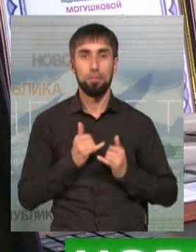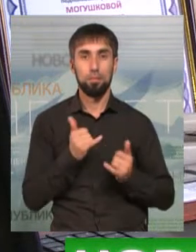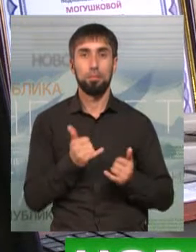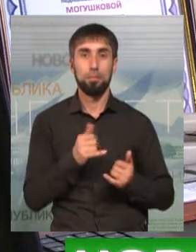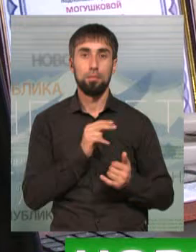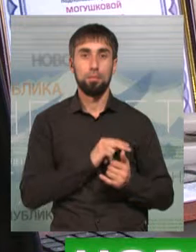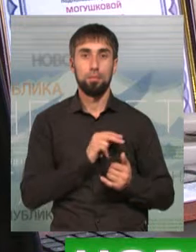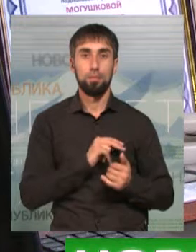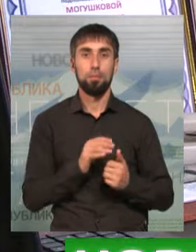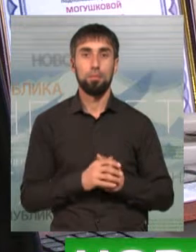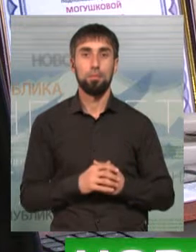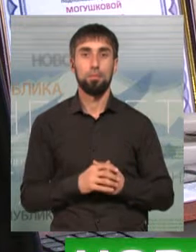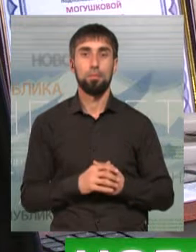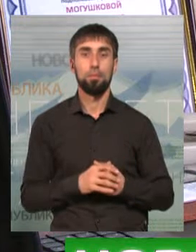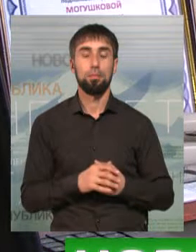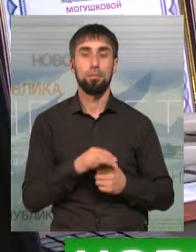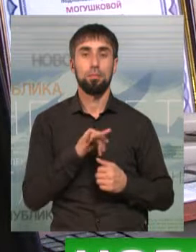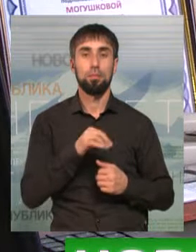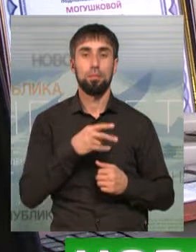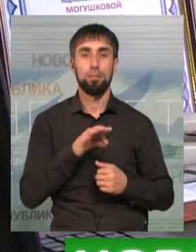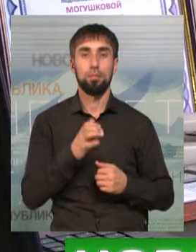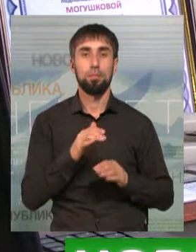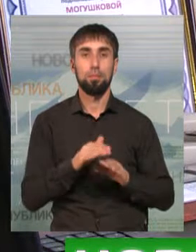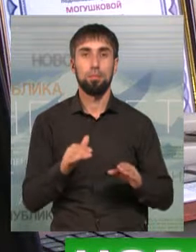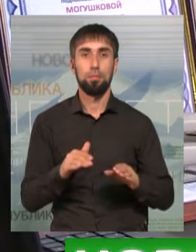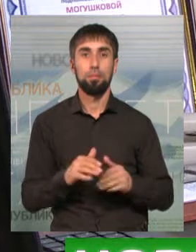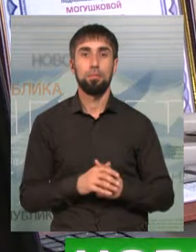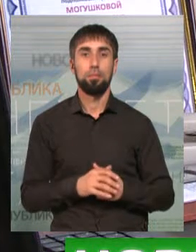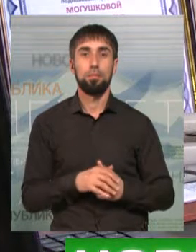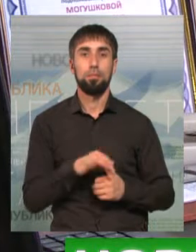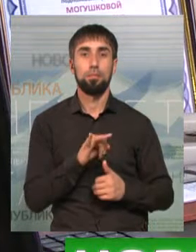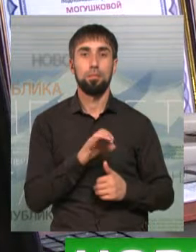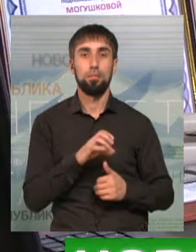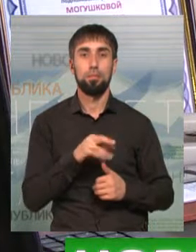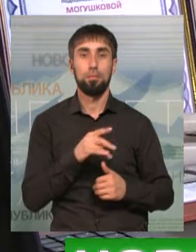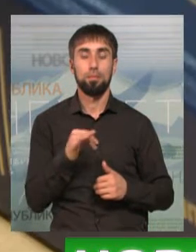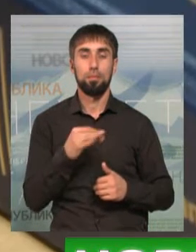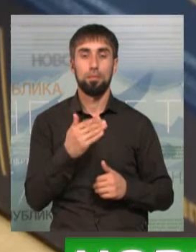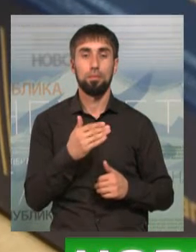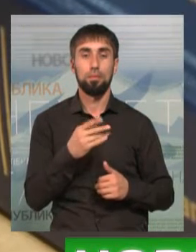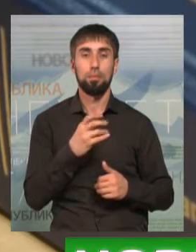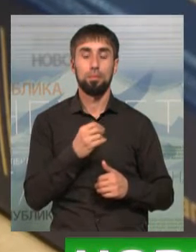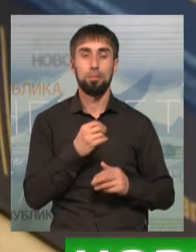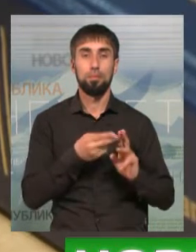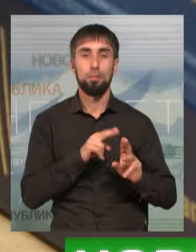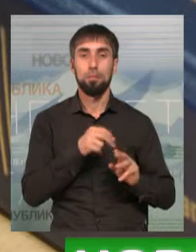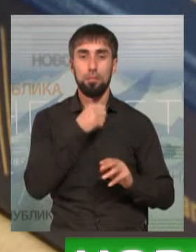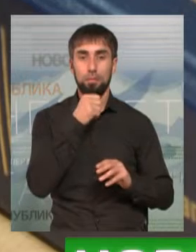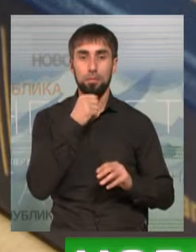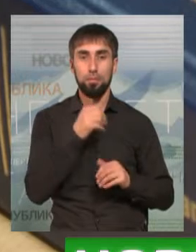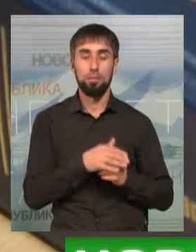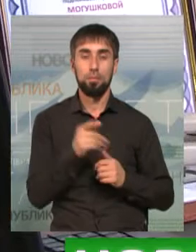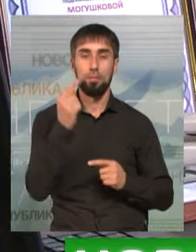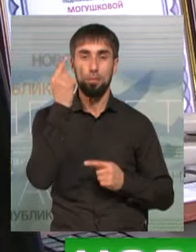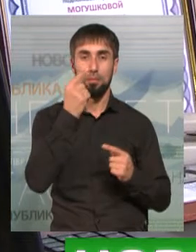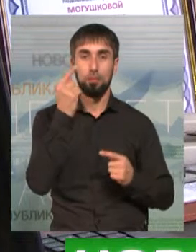работе именно с детьми в инспекции по делам несовершеннолетних. Воспитатель, педагог и психолог